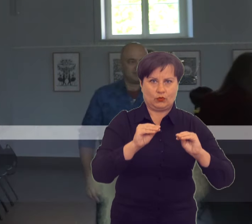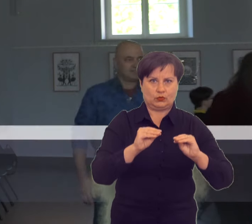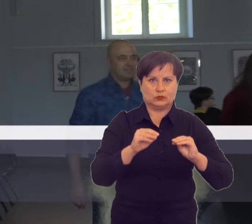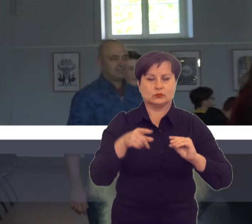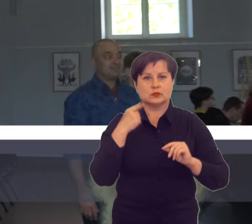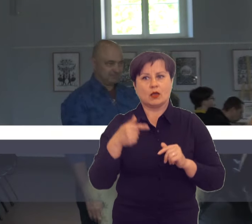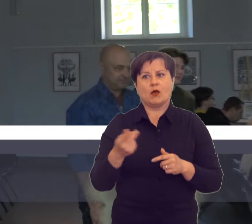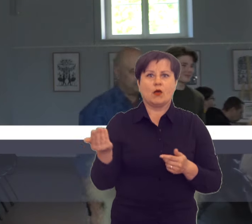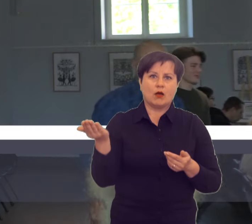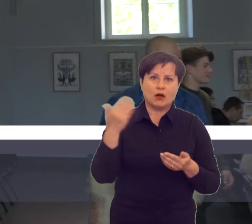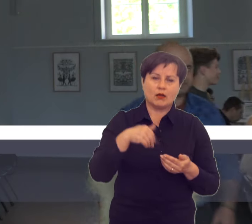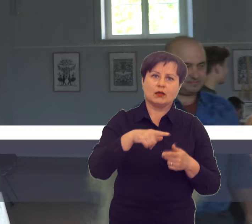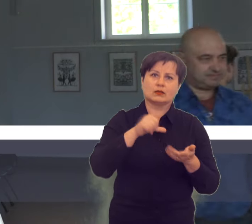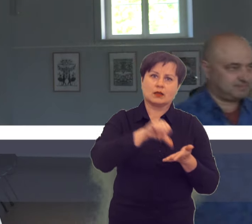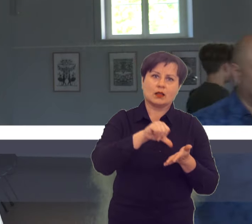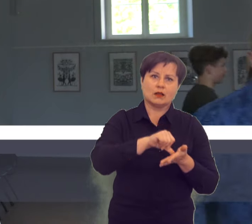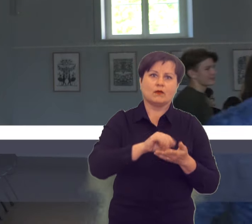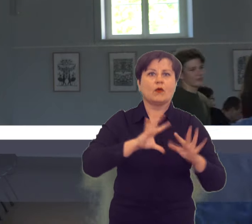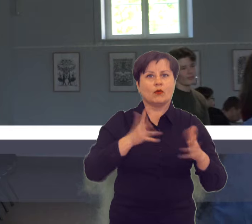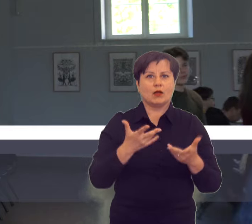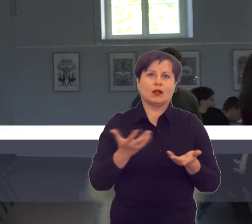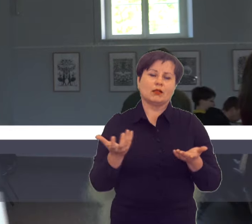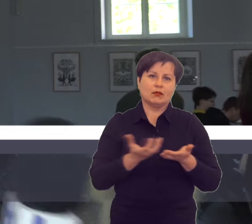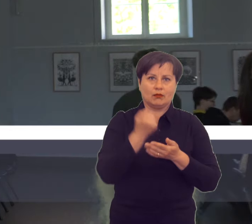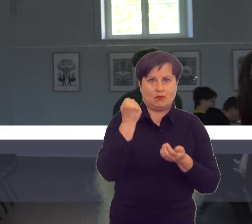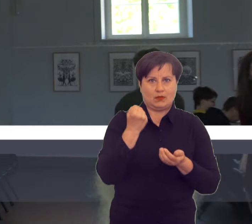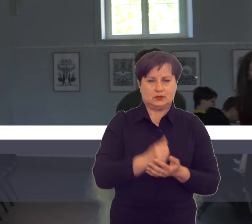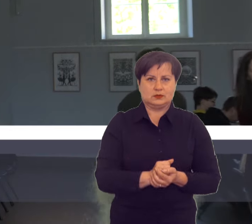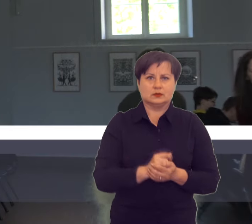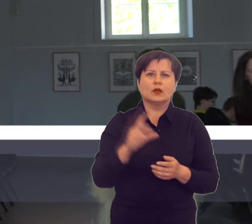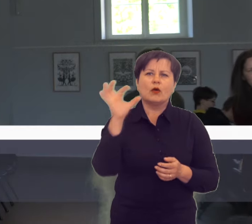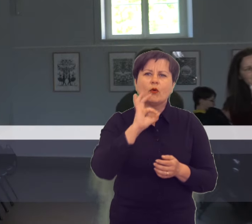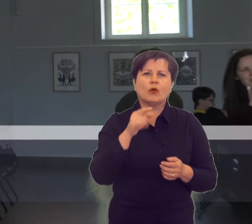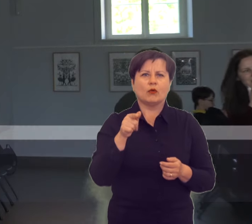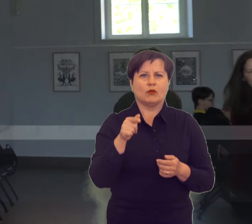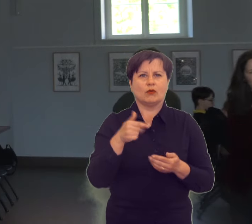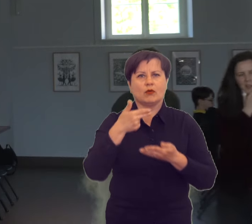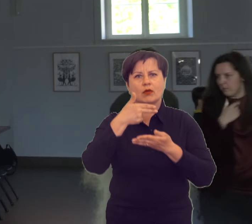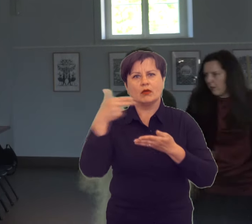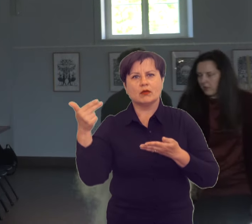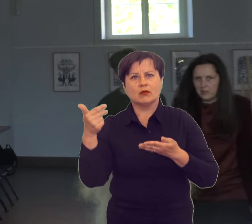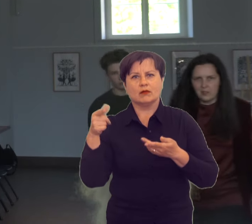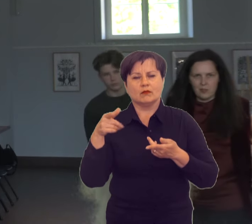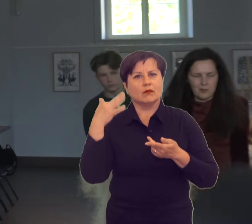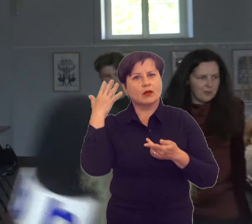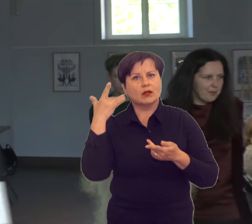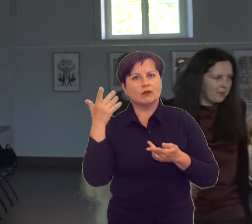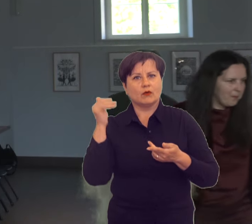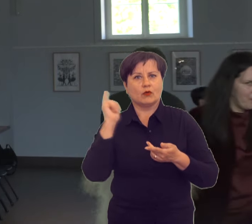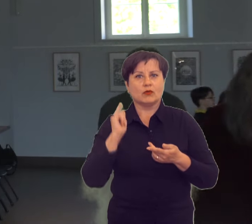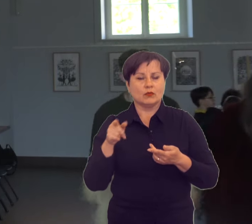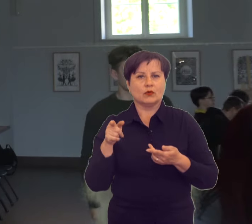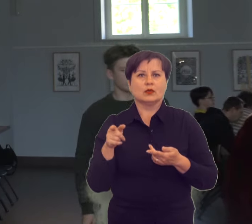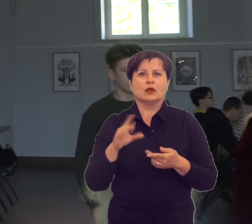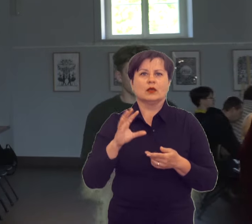dalyvauk, gal kažką laimėsi, gal paimsi kokią vietą. Apie kokį įmonę svajoji ir apie kokį, ką pristatai?